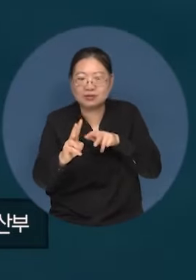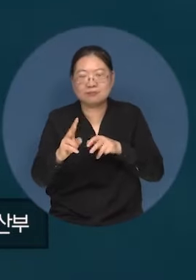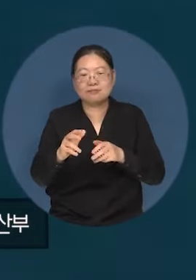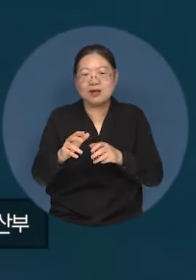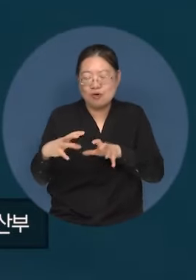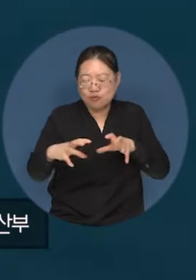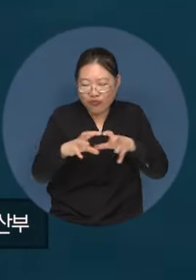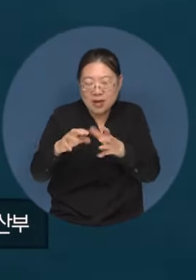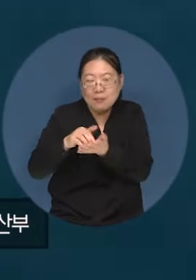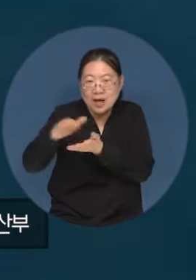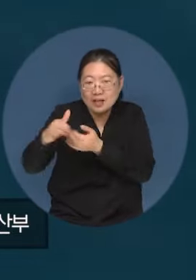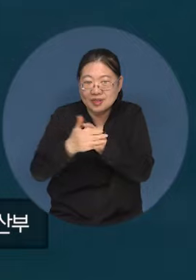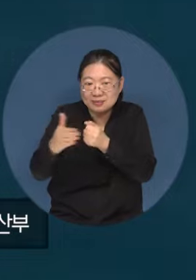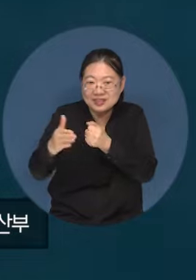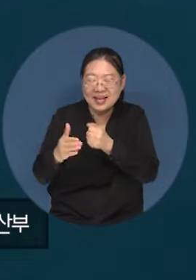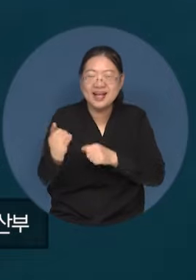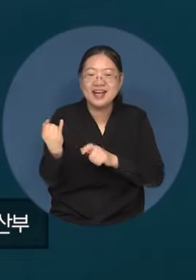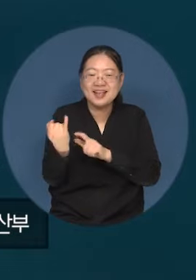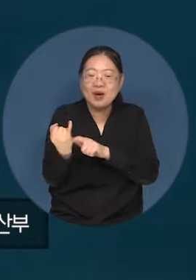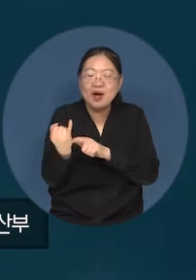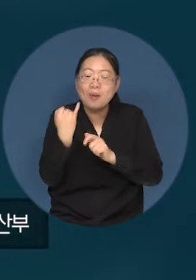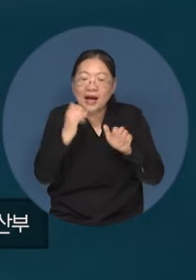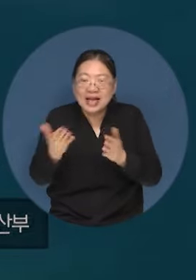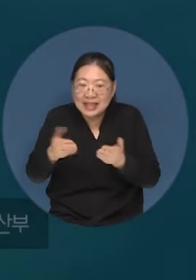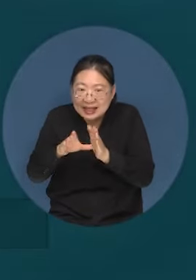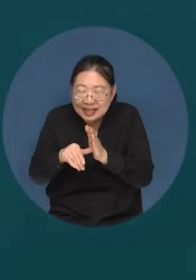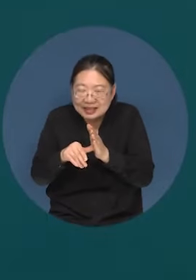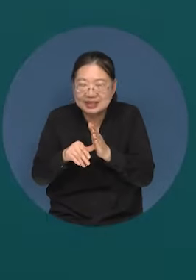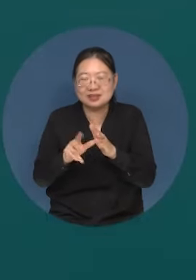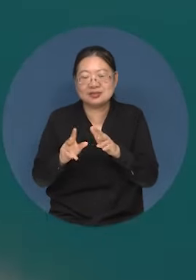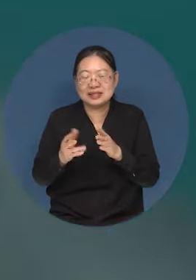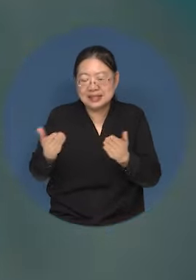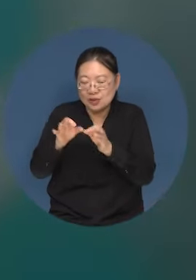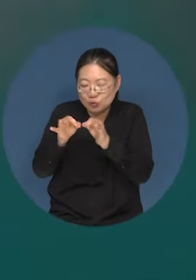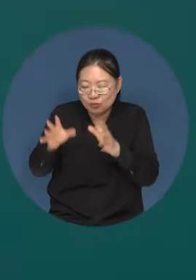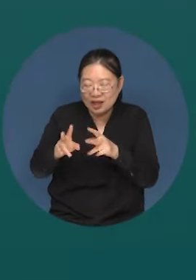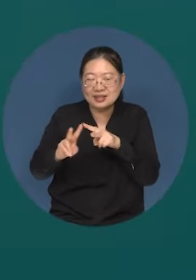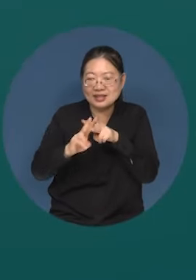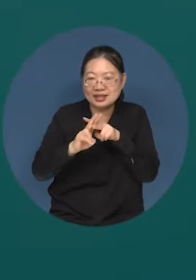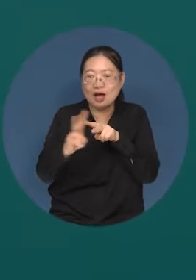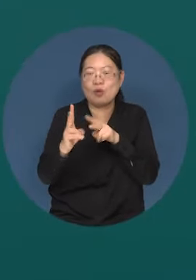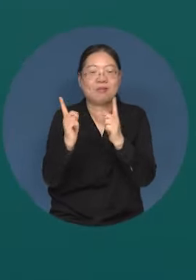해녀들은 바다에서 물질하는 동안 상어를 만날 일이 없습니다.